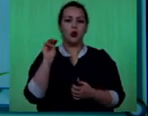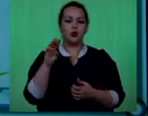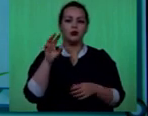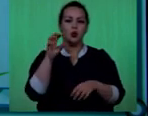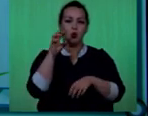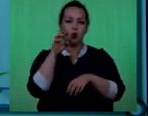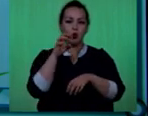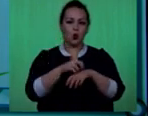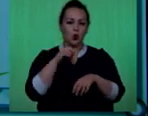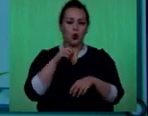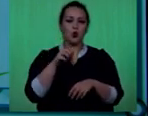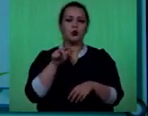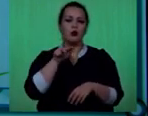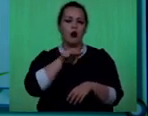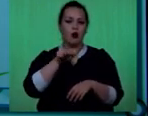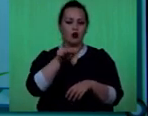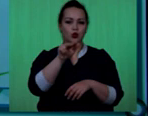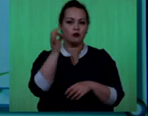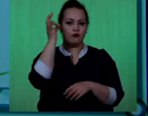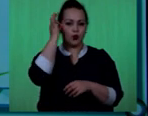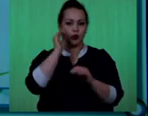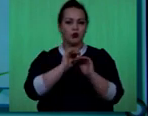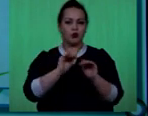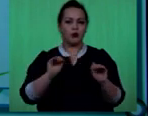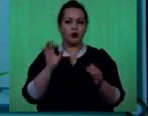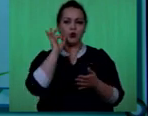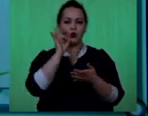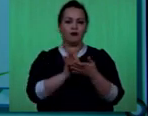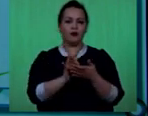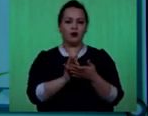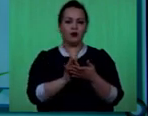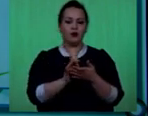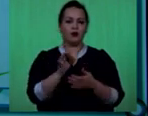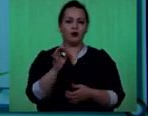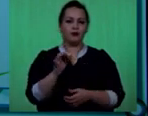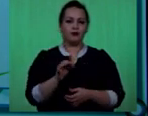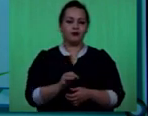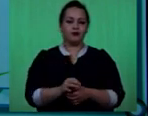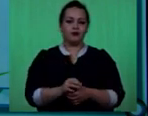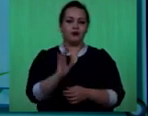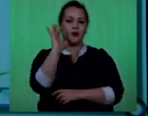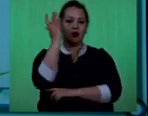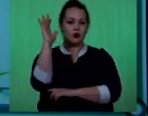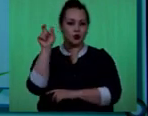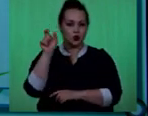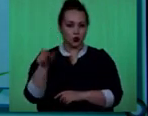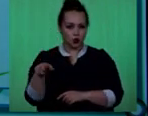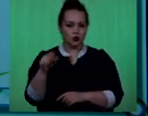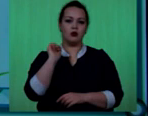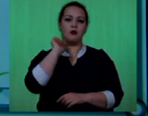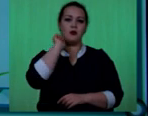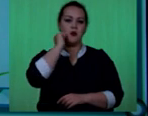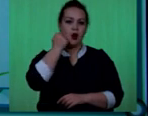вы вспомнили ребята варианты ответов а лесник б бабушка